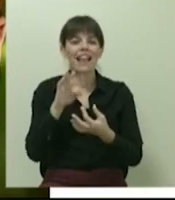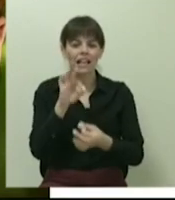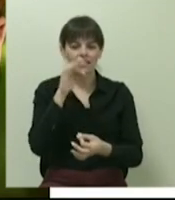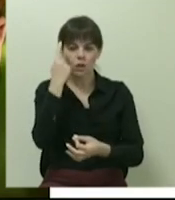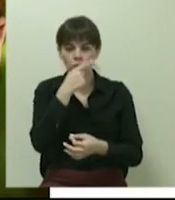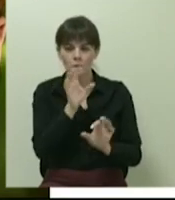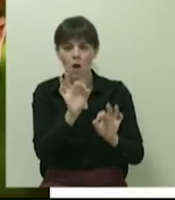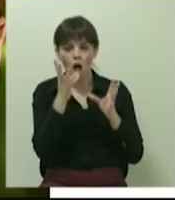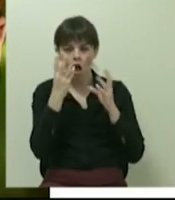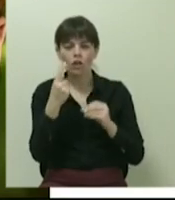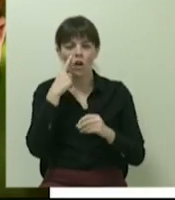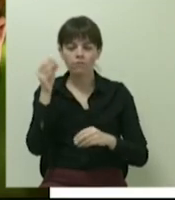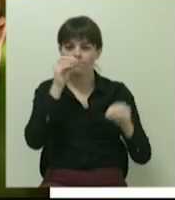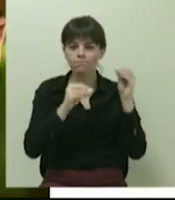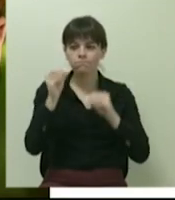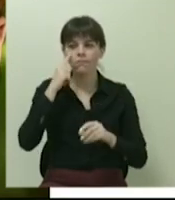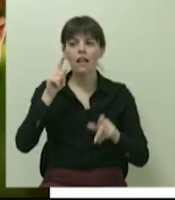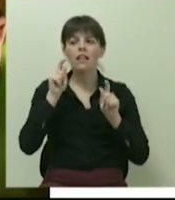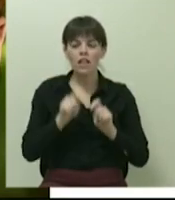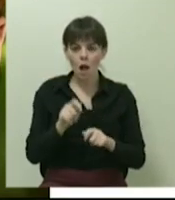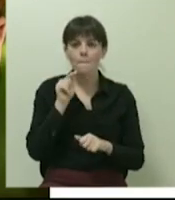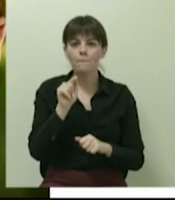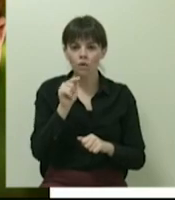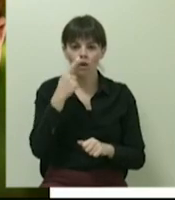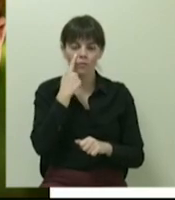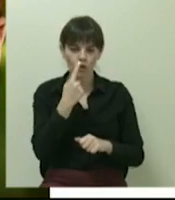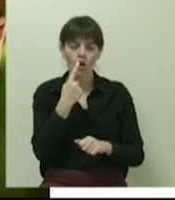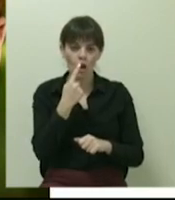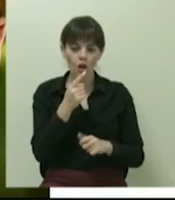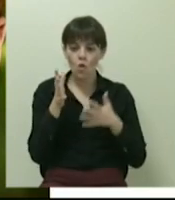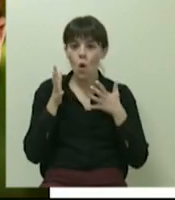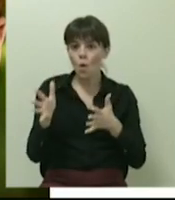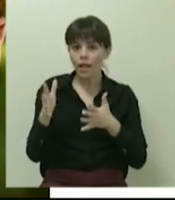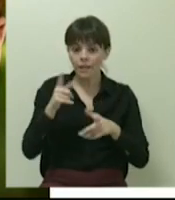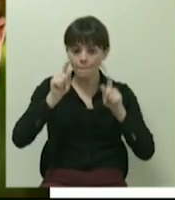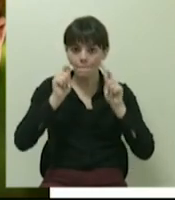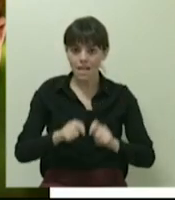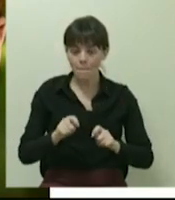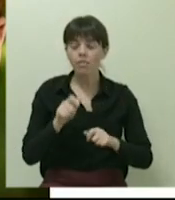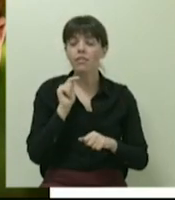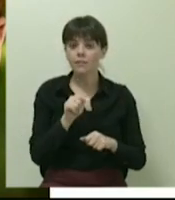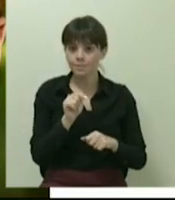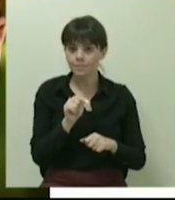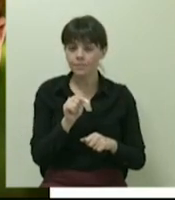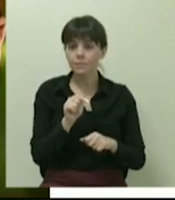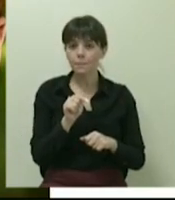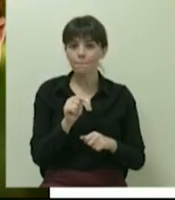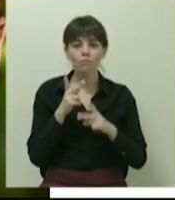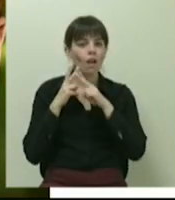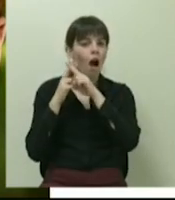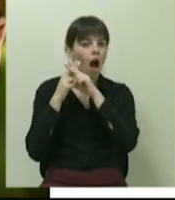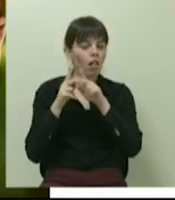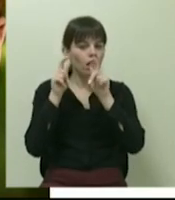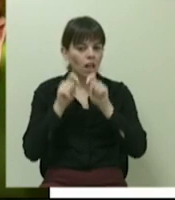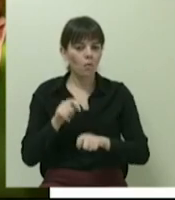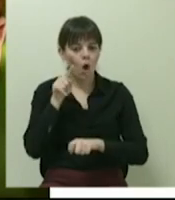böyle oluyormuş diyerek uyduruyor. Böyle artık generative denilen üretim yapan bir hayal edip